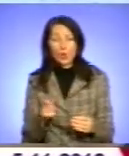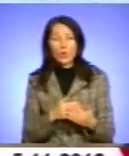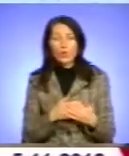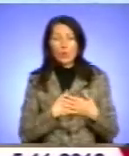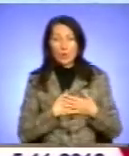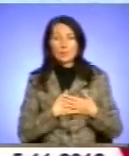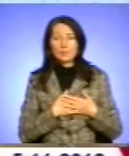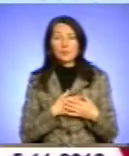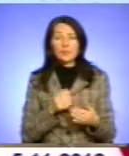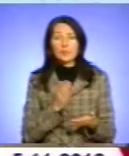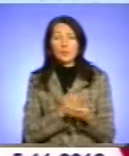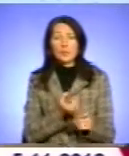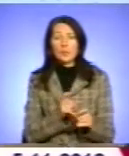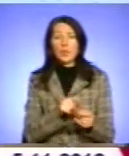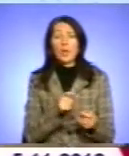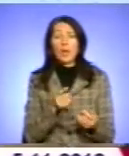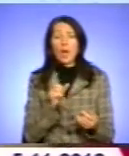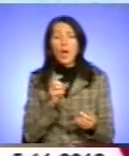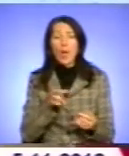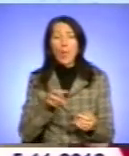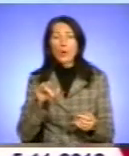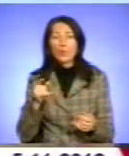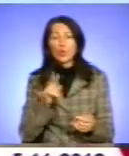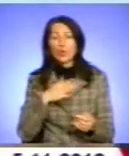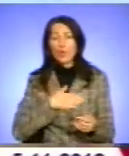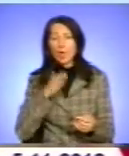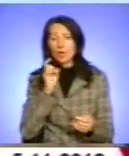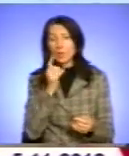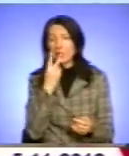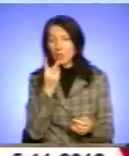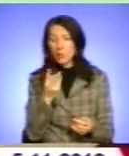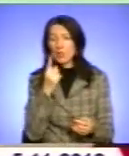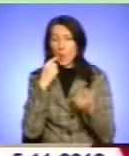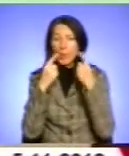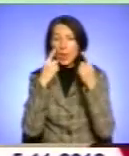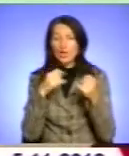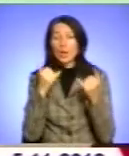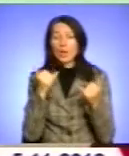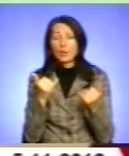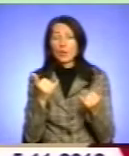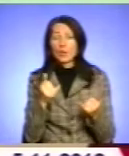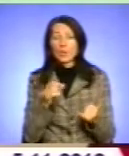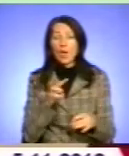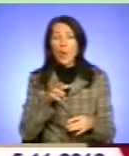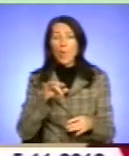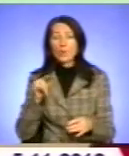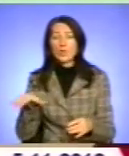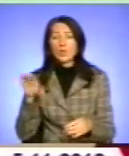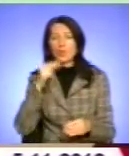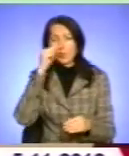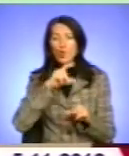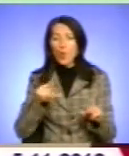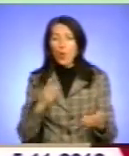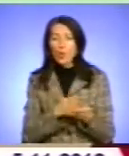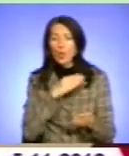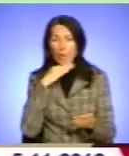моя дитина, дивлячись їх, плаче. На рахунок теперішніх мультфільмів, вони всі про школу, скажімо так, там є багато сюжетів